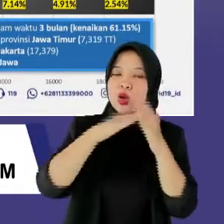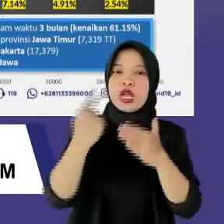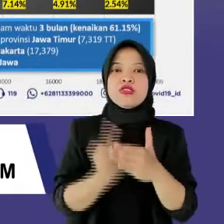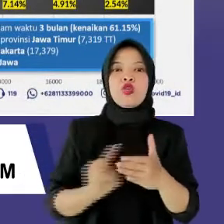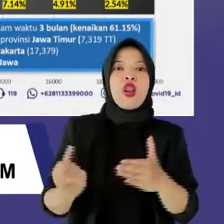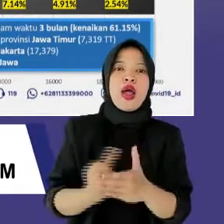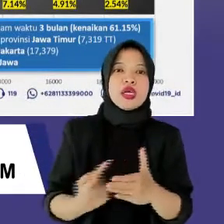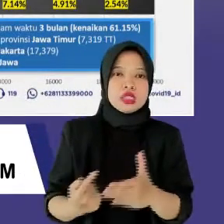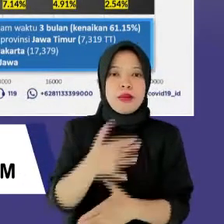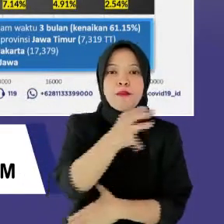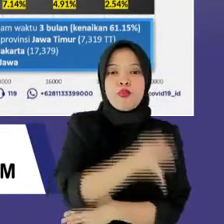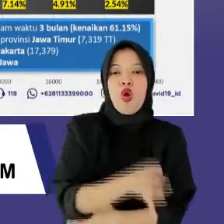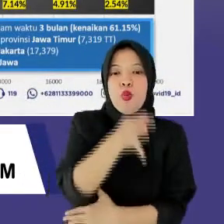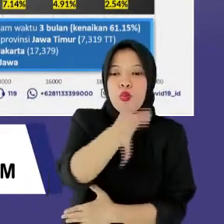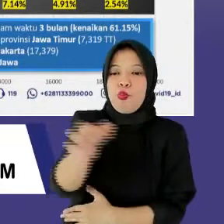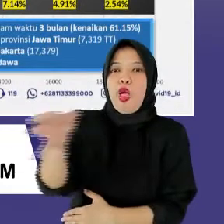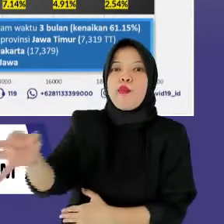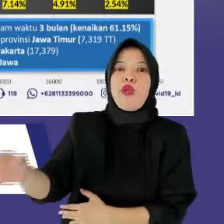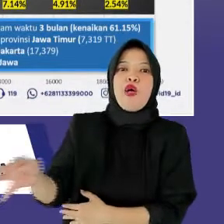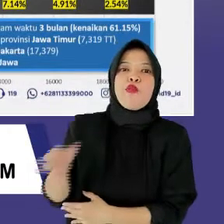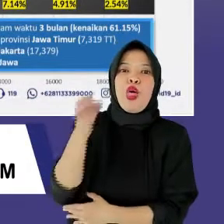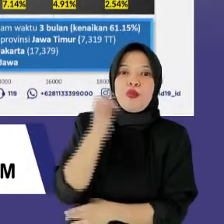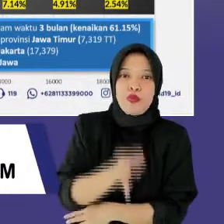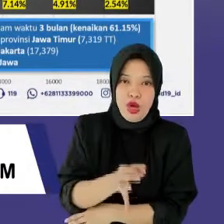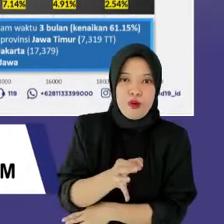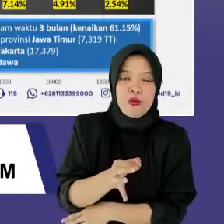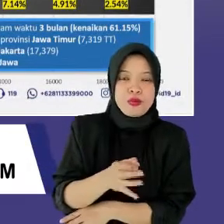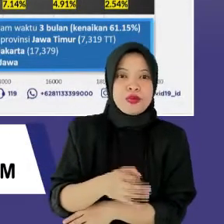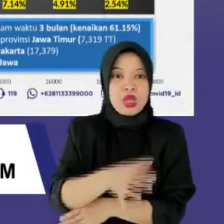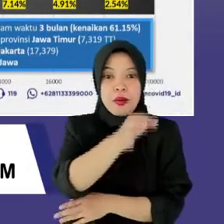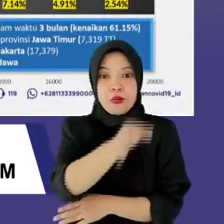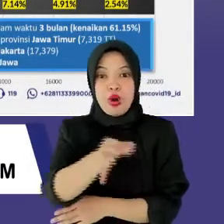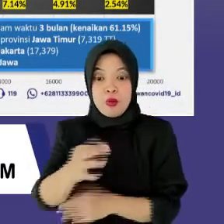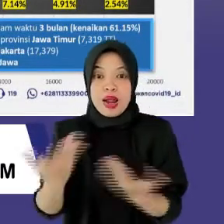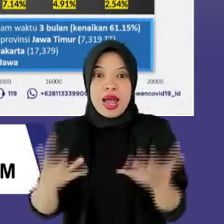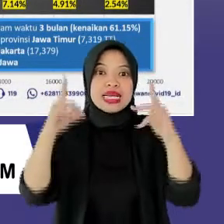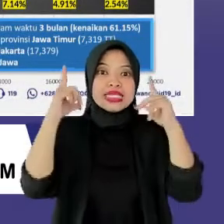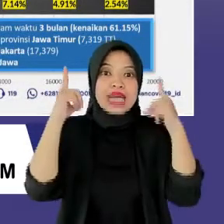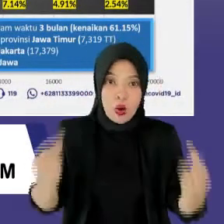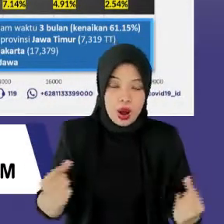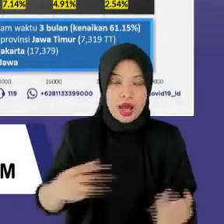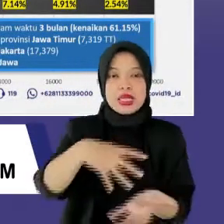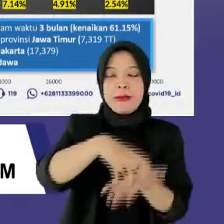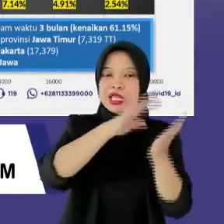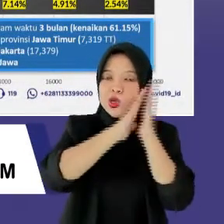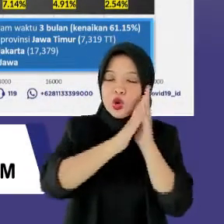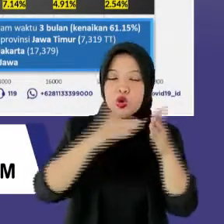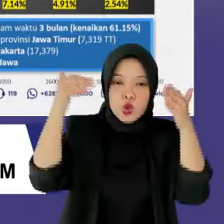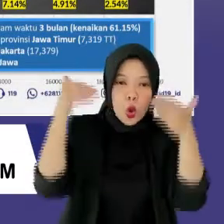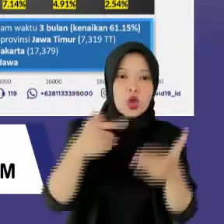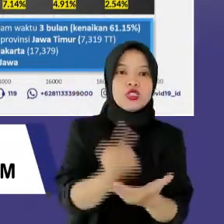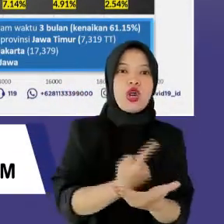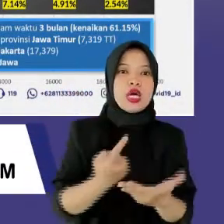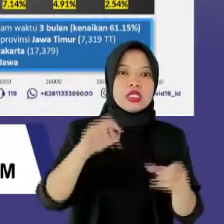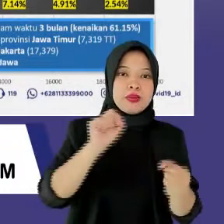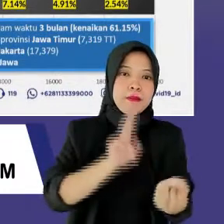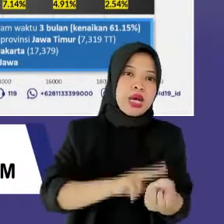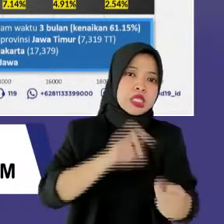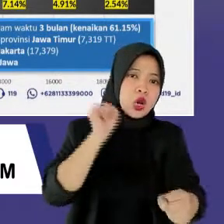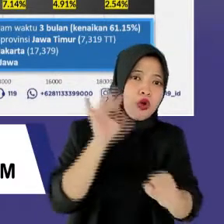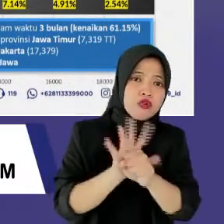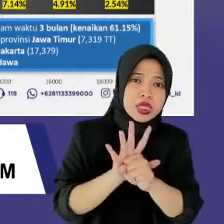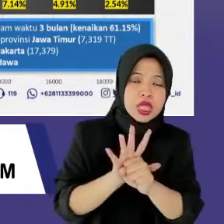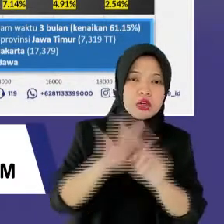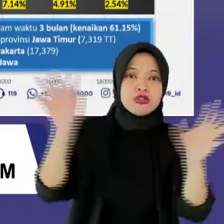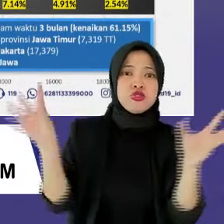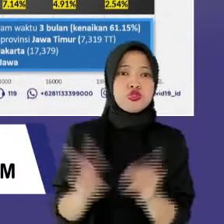isolasi berdasarkan pulau. Dan kalau kita lihat memang berdasarkan pulau ini, Pulau Jawa jumlah tempat tidur isolasi untuk pasien COVID ini